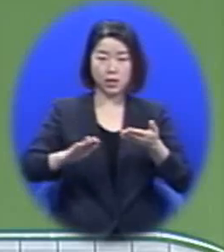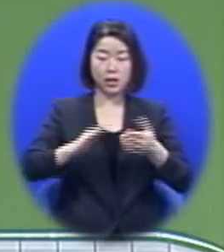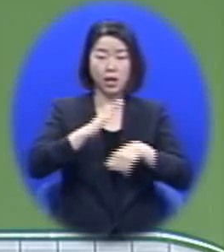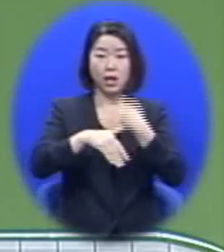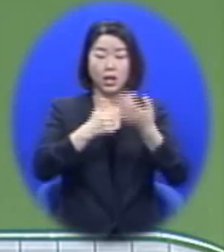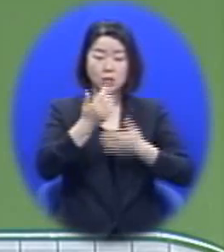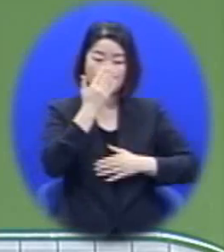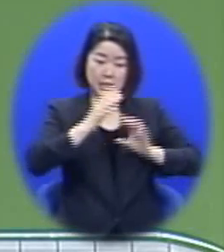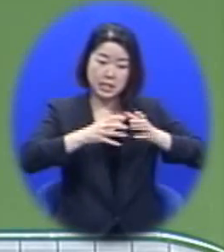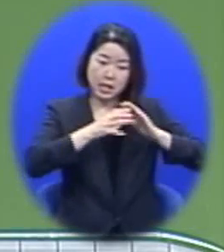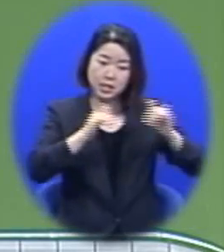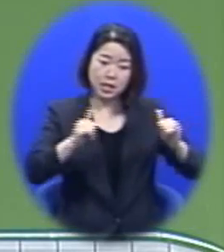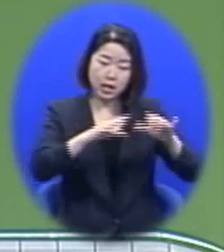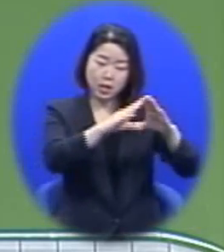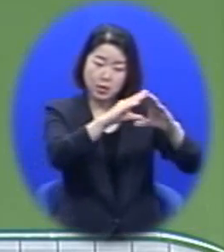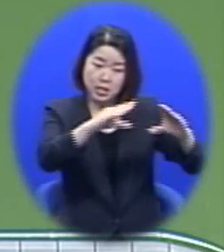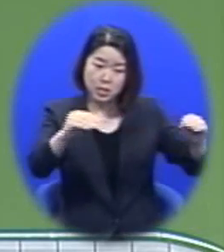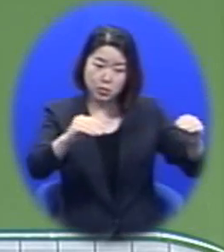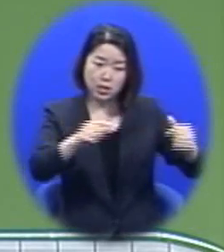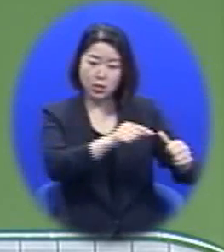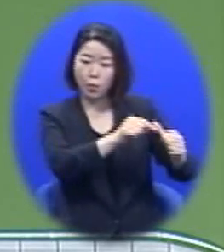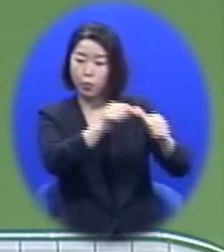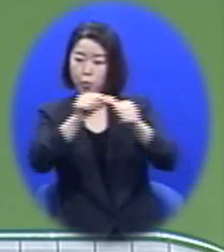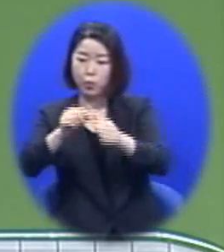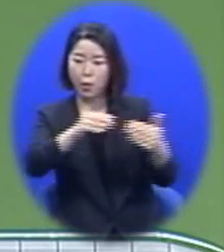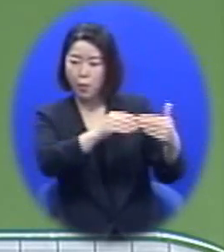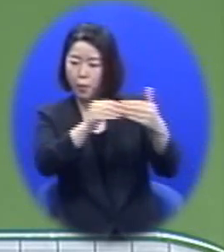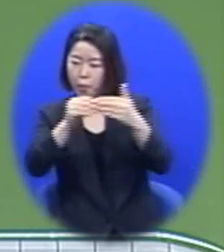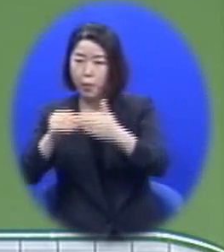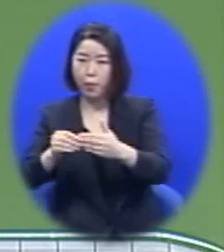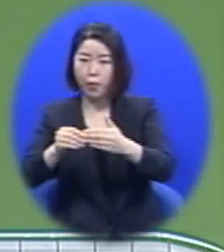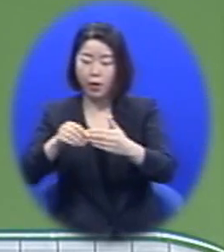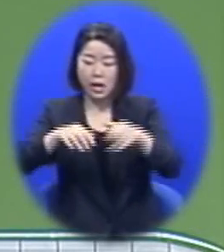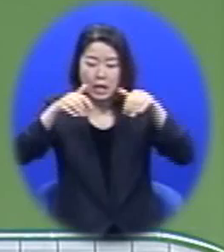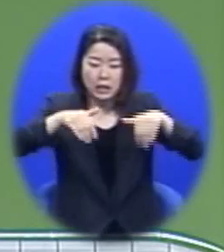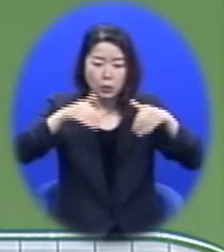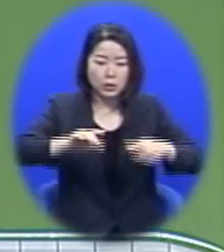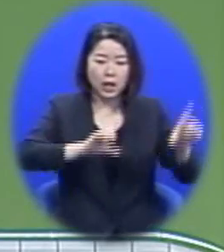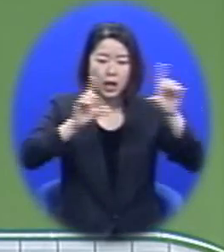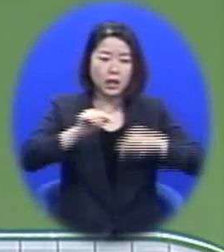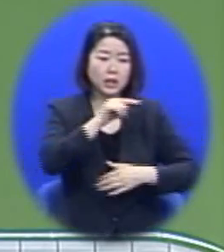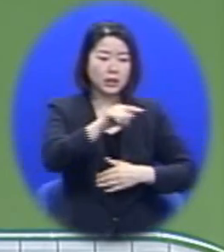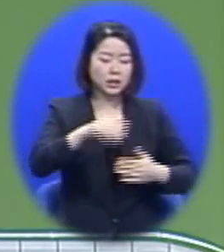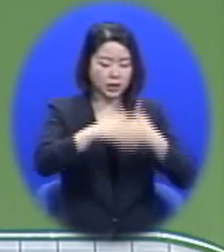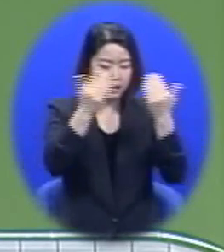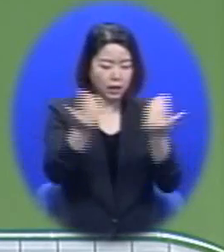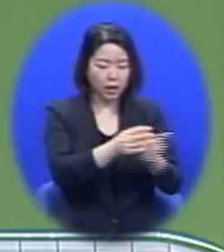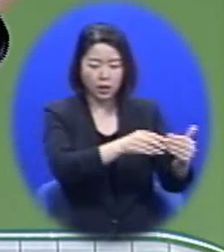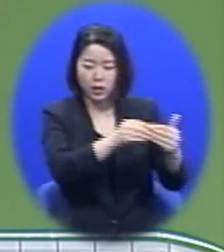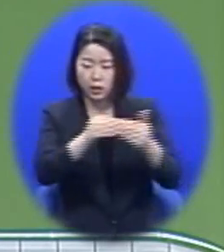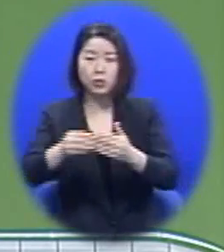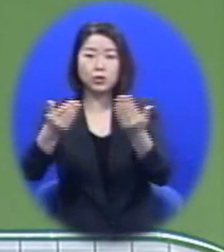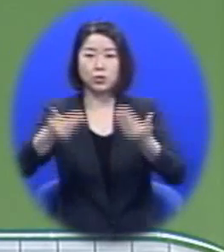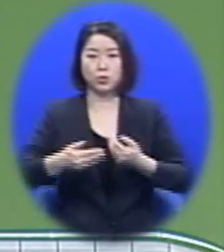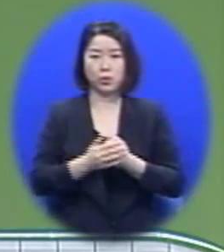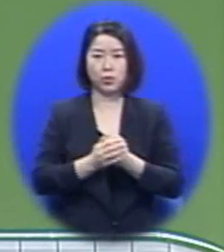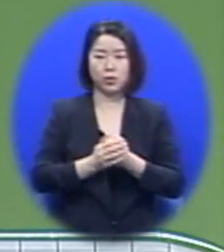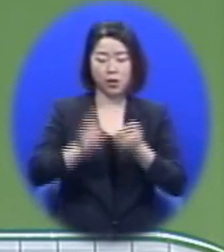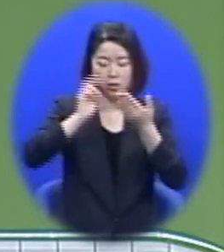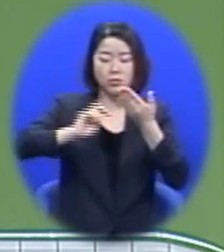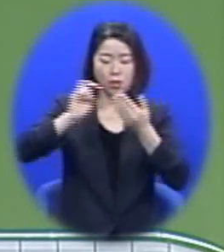애굽에서 이집트에서 건져내셨습니다. 종살이 하던 그들을. 그러니 뭐 하나님을 찬송할